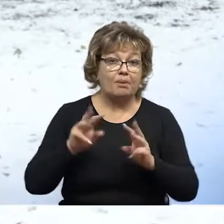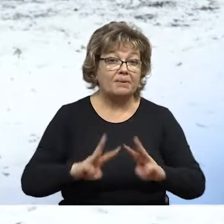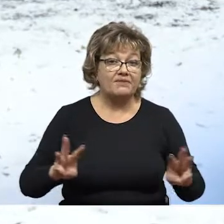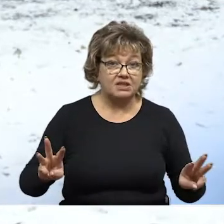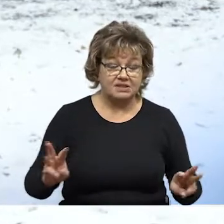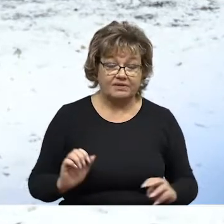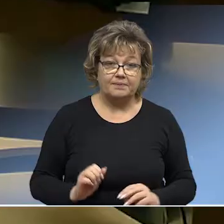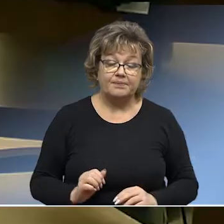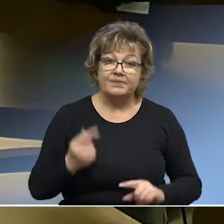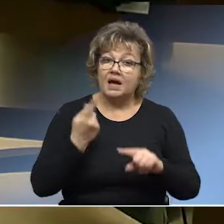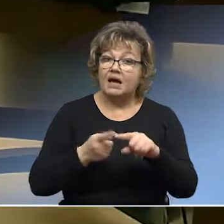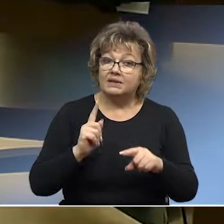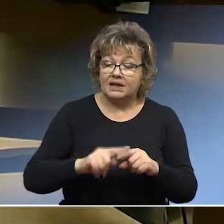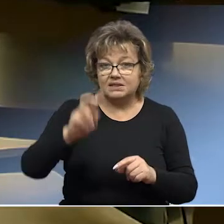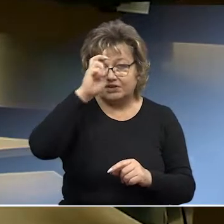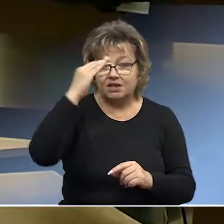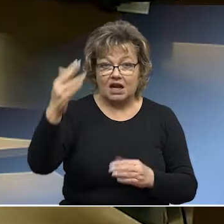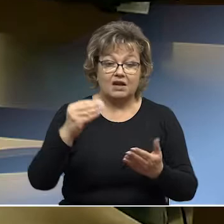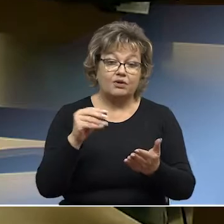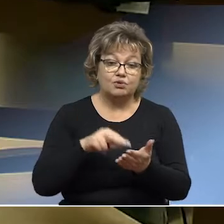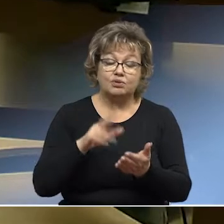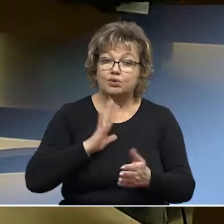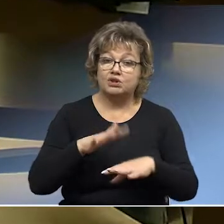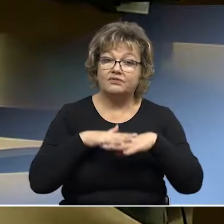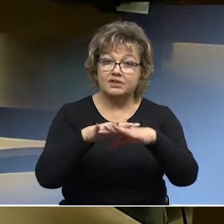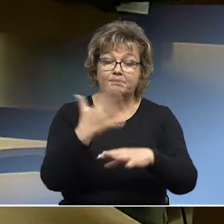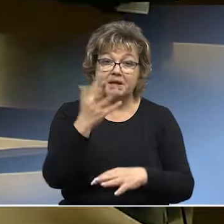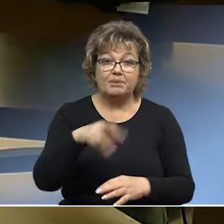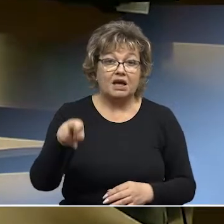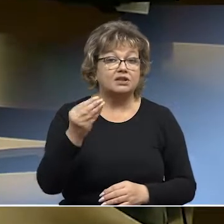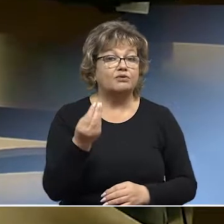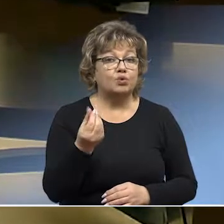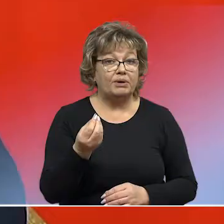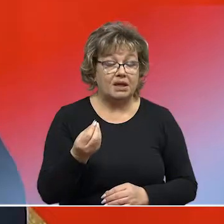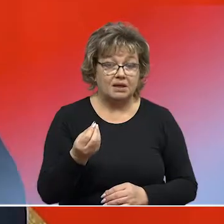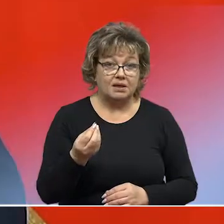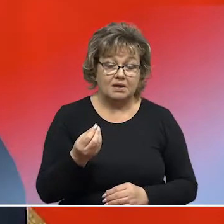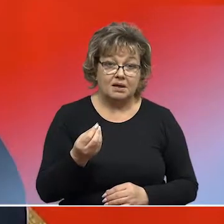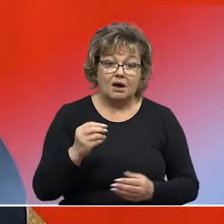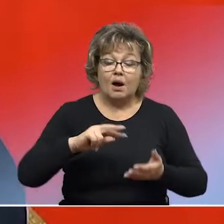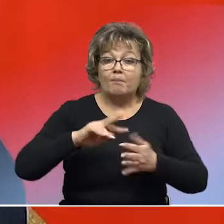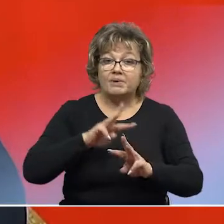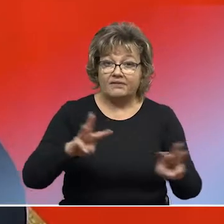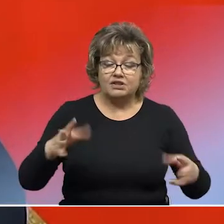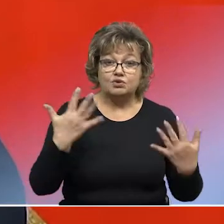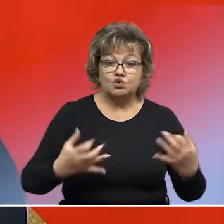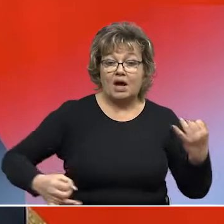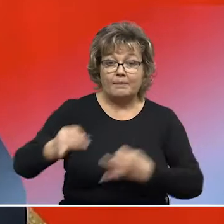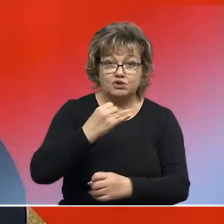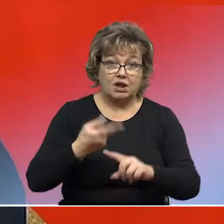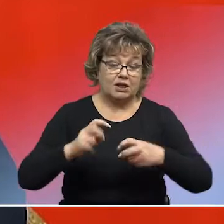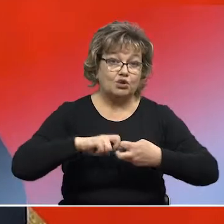членами правительства. На это из федерального бюджета будет выделено 5 миллиардов рублей. Правительство